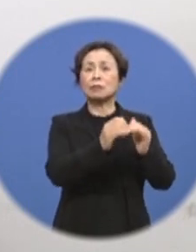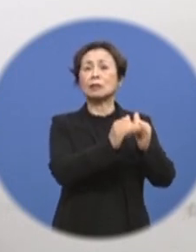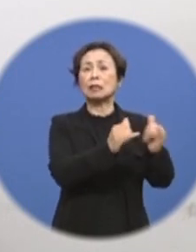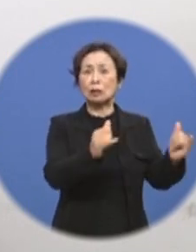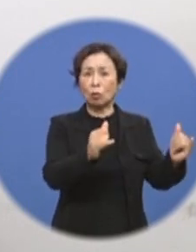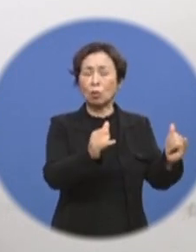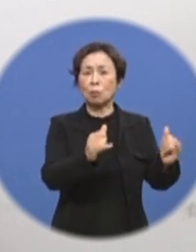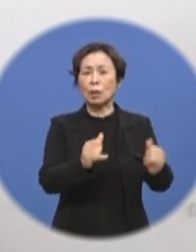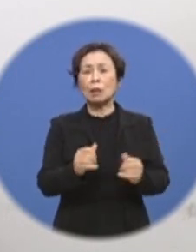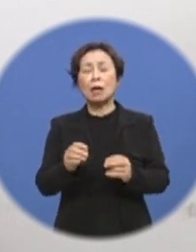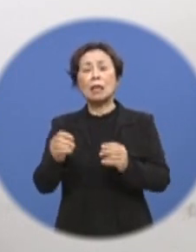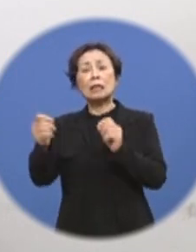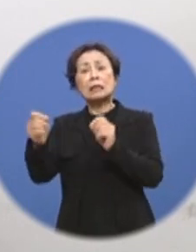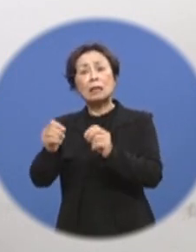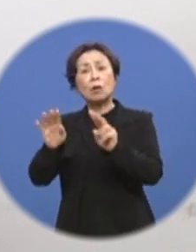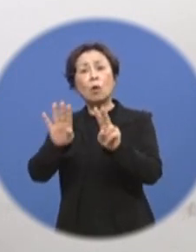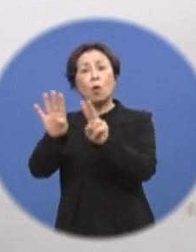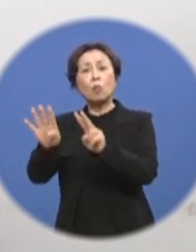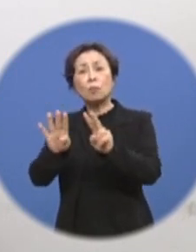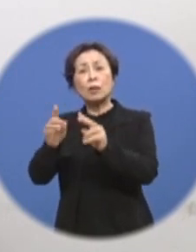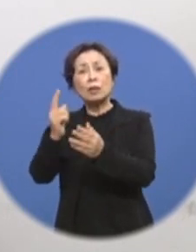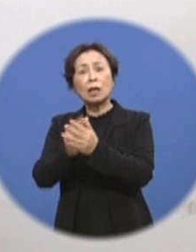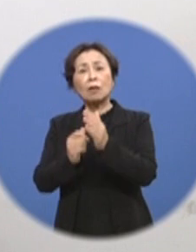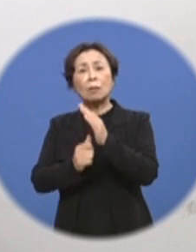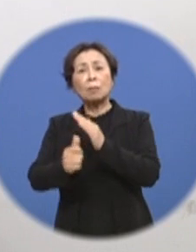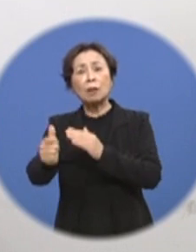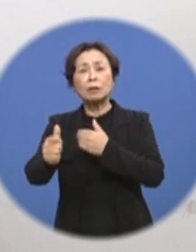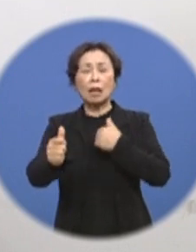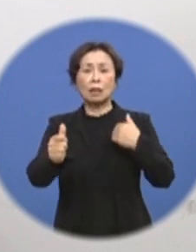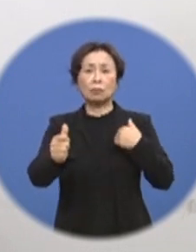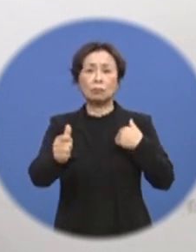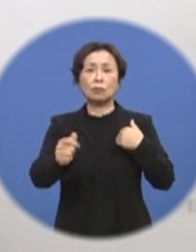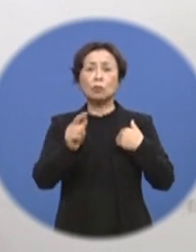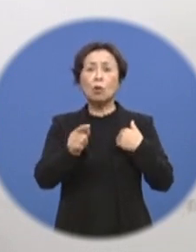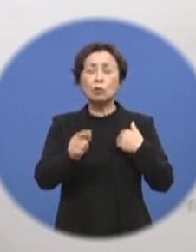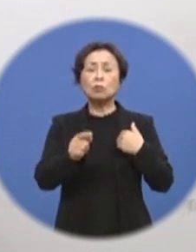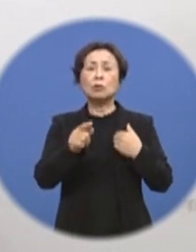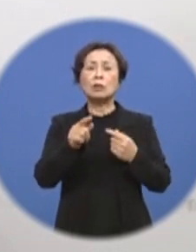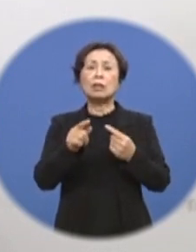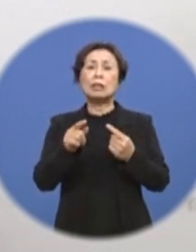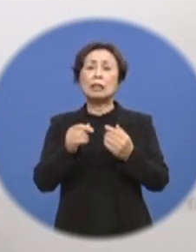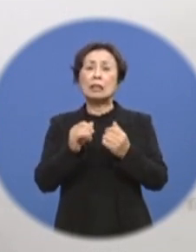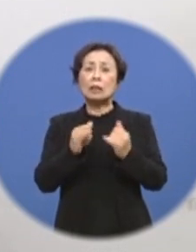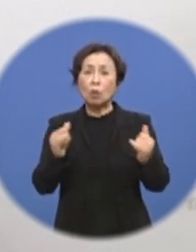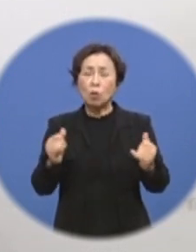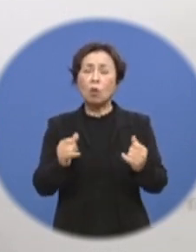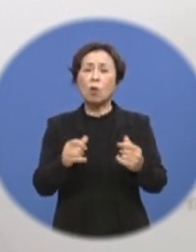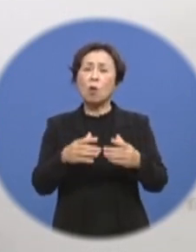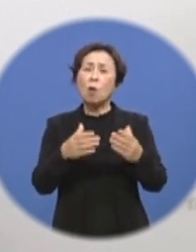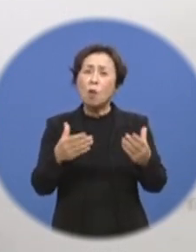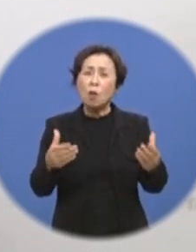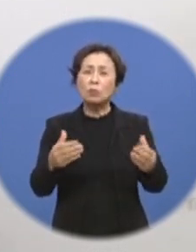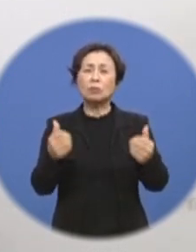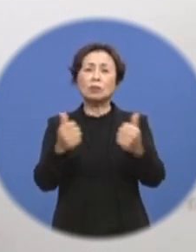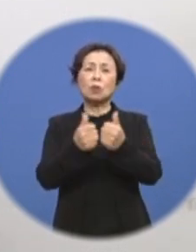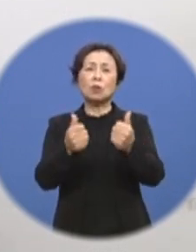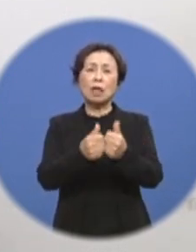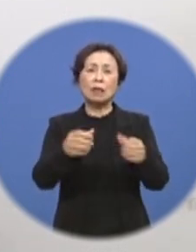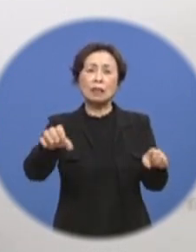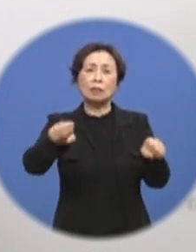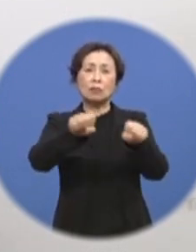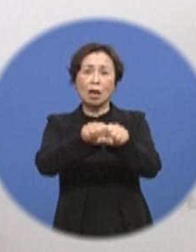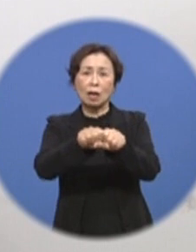コンビニなどに出かけるような方を一人でも多く相談につなげるため